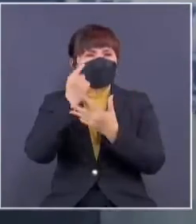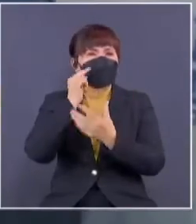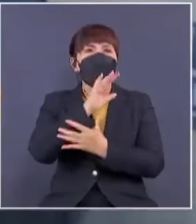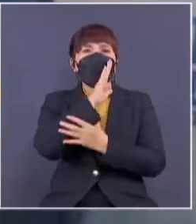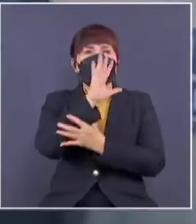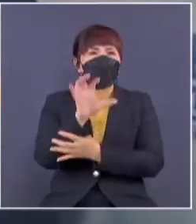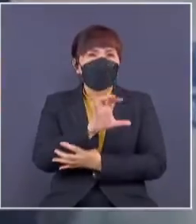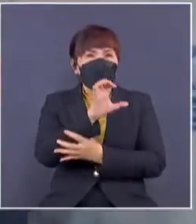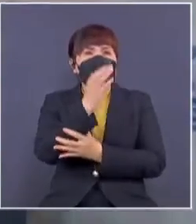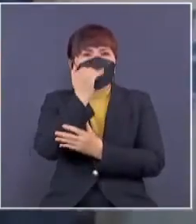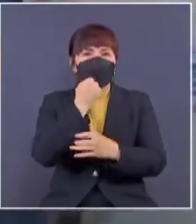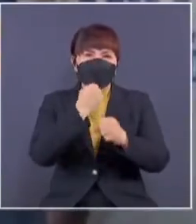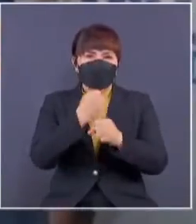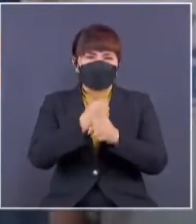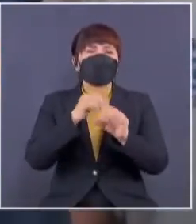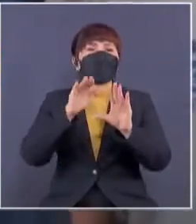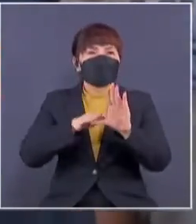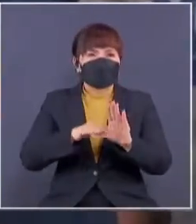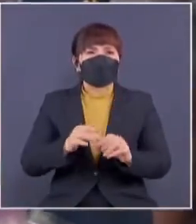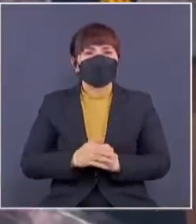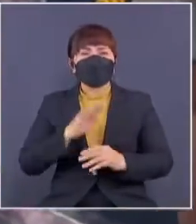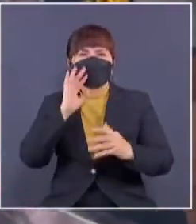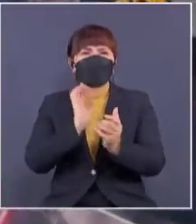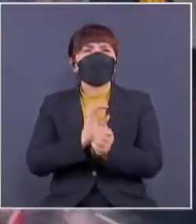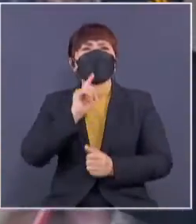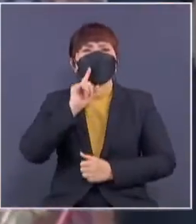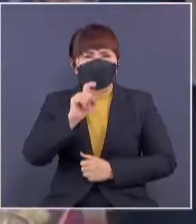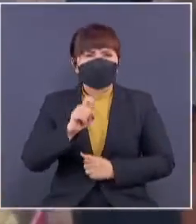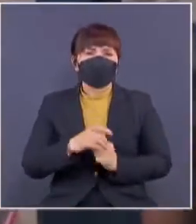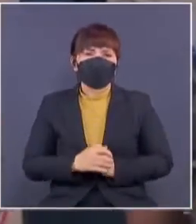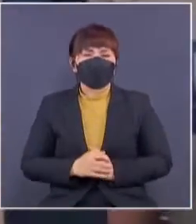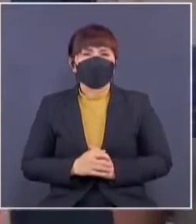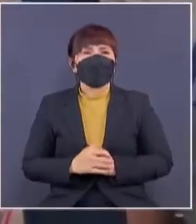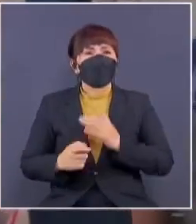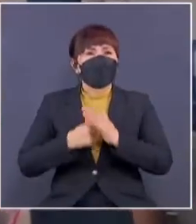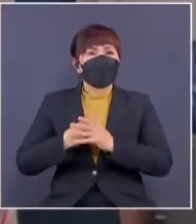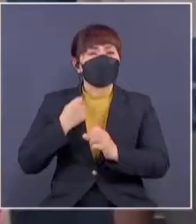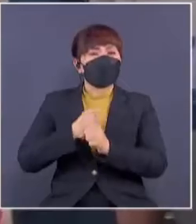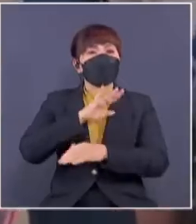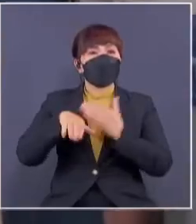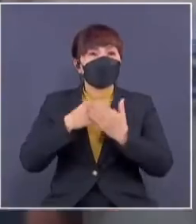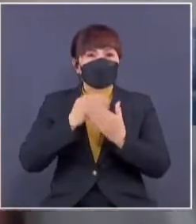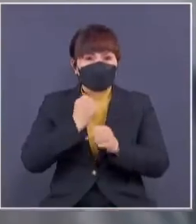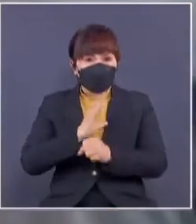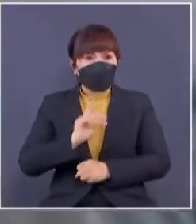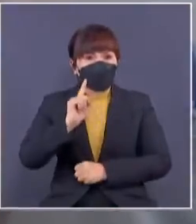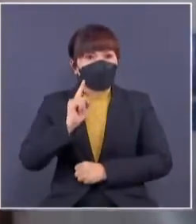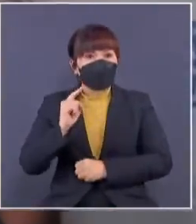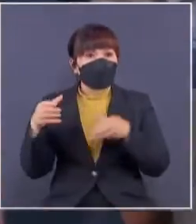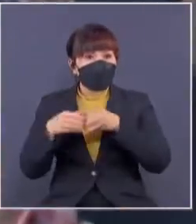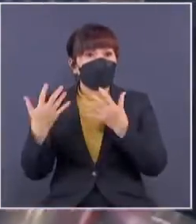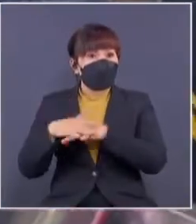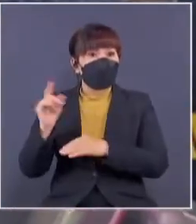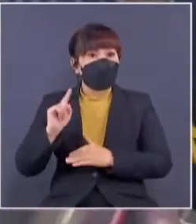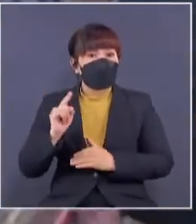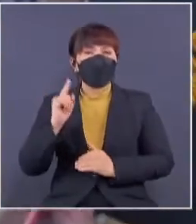าไปสมัครงานแล้วก็ทำธุรกรรมต่างๆแล้วตำรวจก็ถามว่าเนี่ยเหตุที่ก่อทั้งหมดเนี่ยก่อเพียงคนเดียวหรือเปล่าหรือว่ามีพวกเธอก็